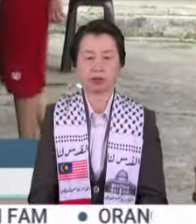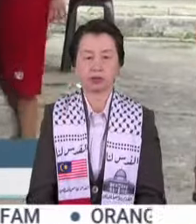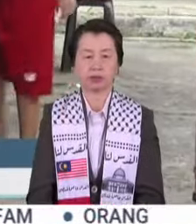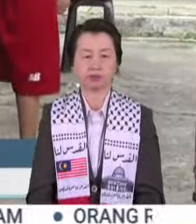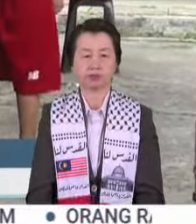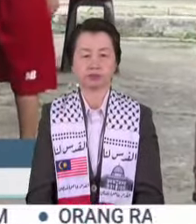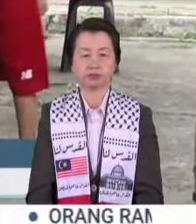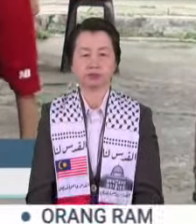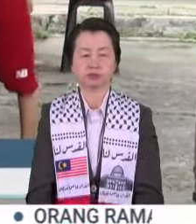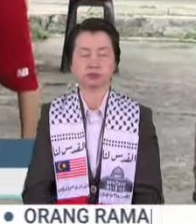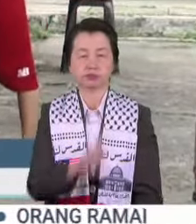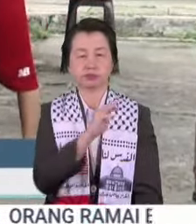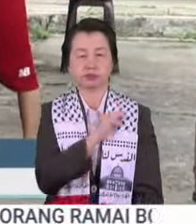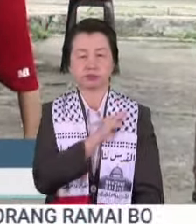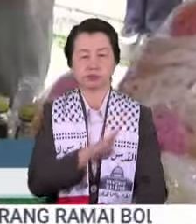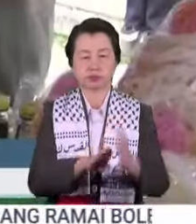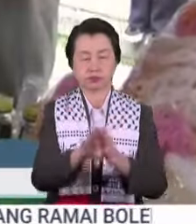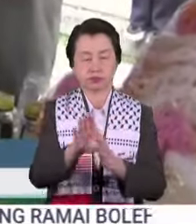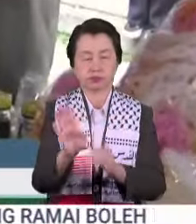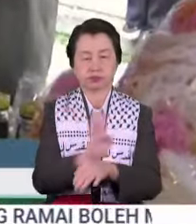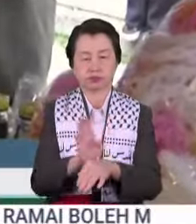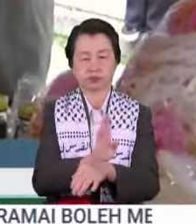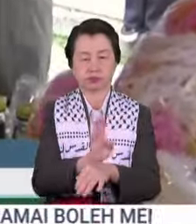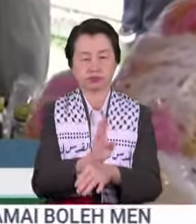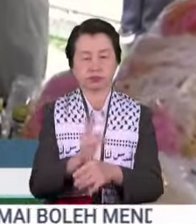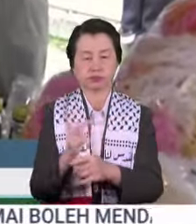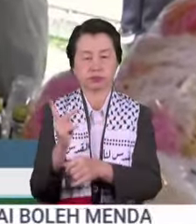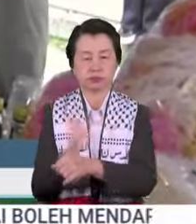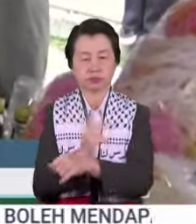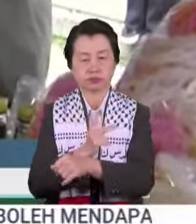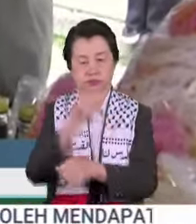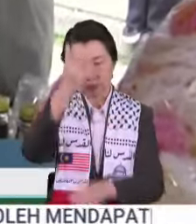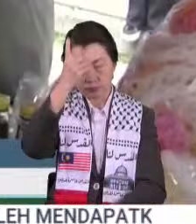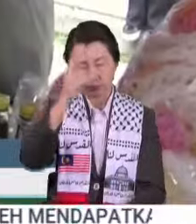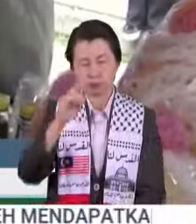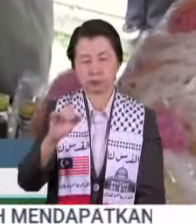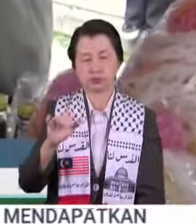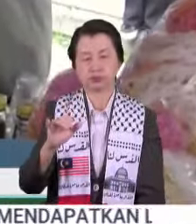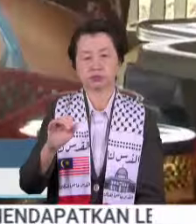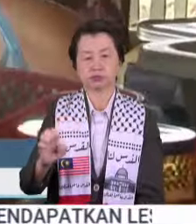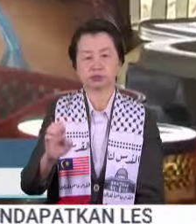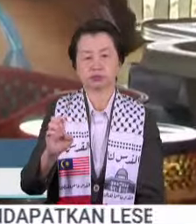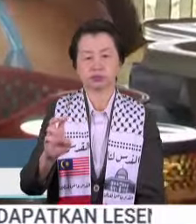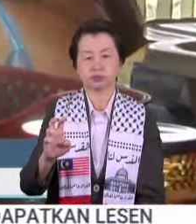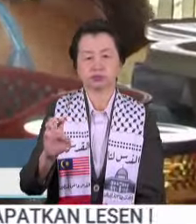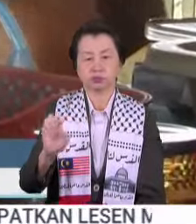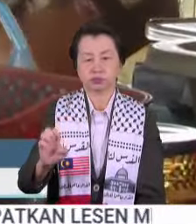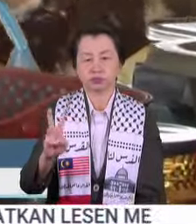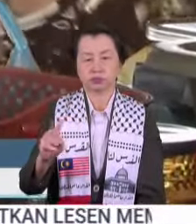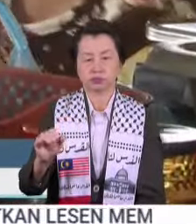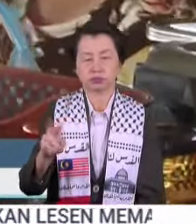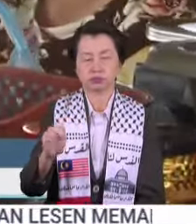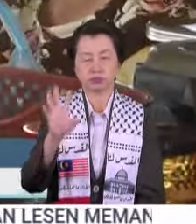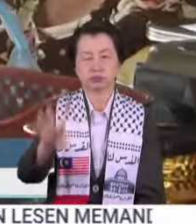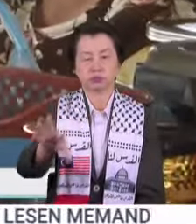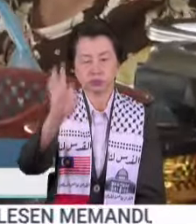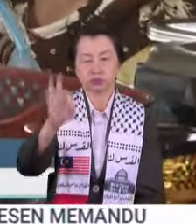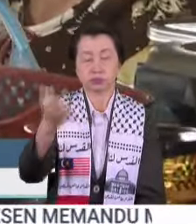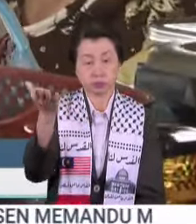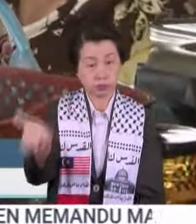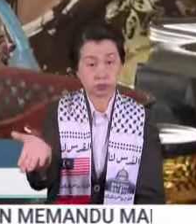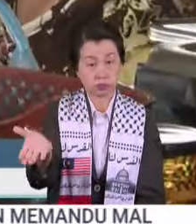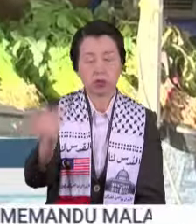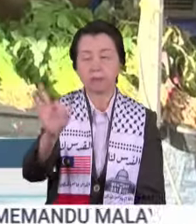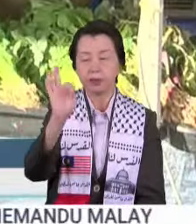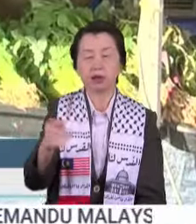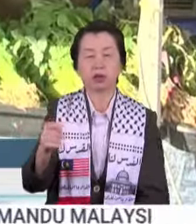pinampang menteri pembangunan Usahawan dan koperasi Datuk iwon benedik berkata Kementerian memilih baven Square kerana